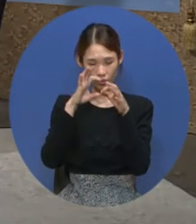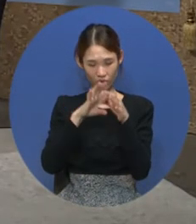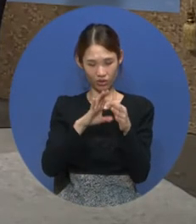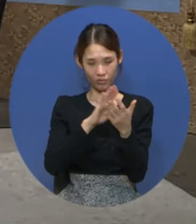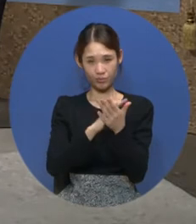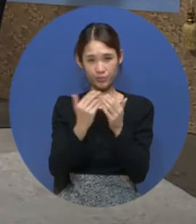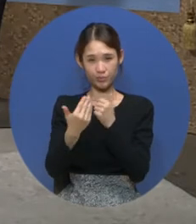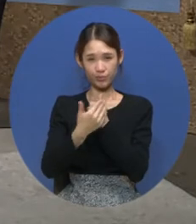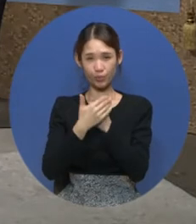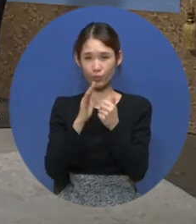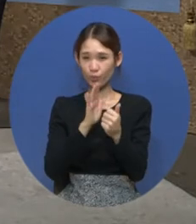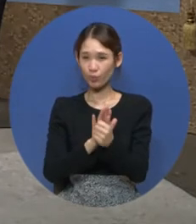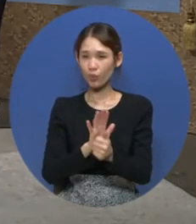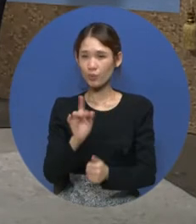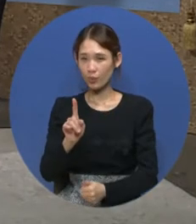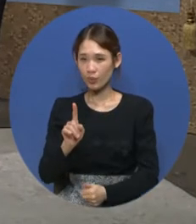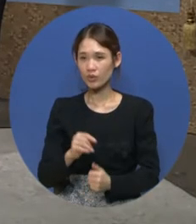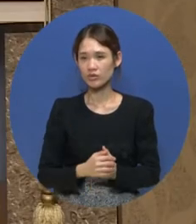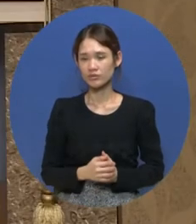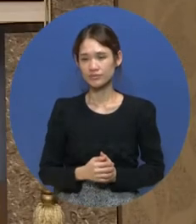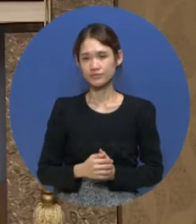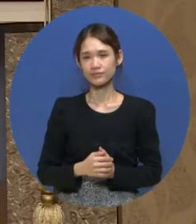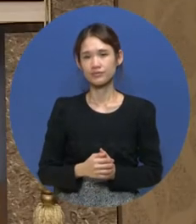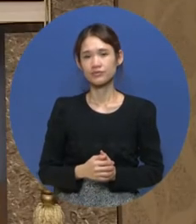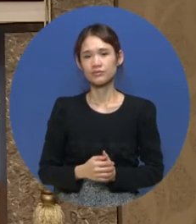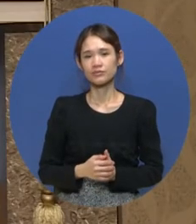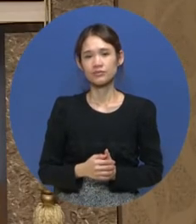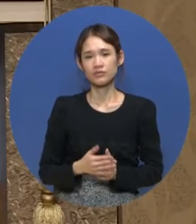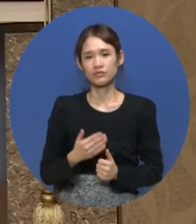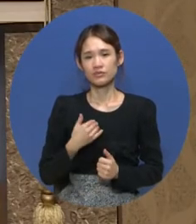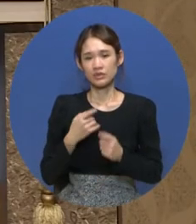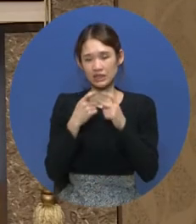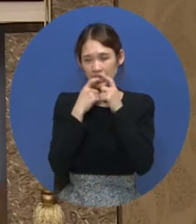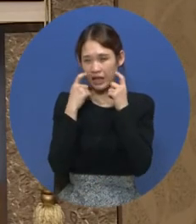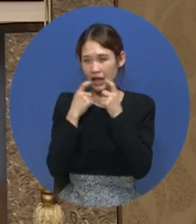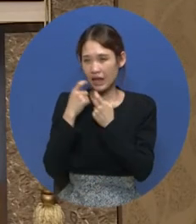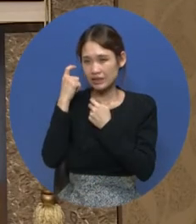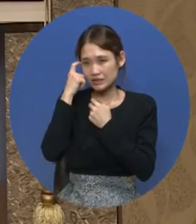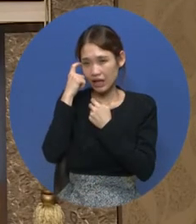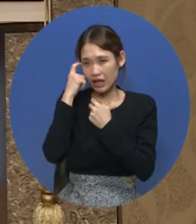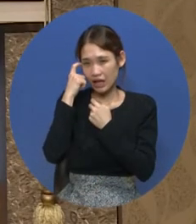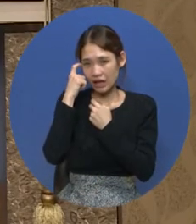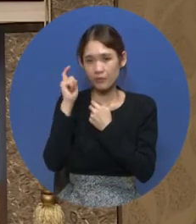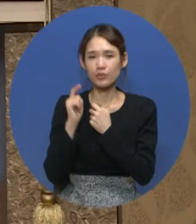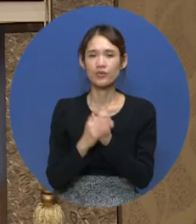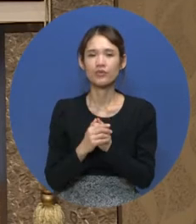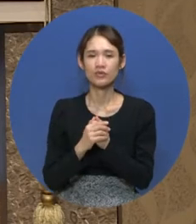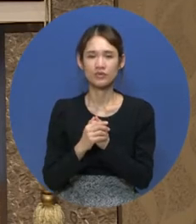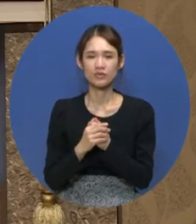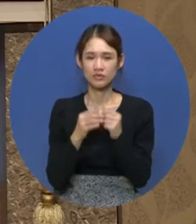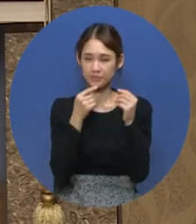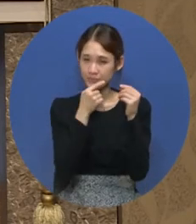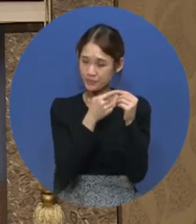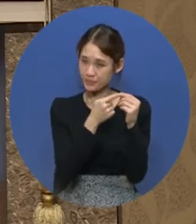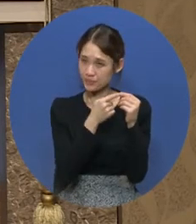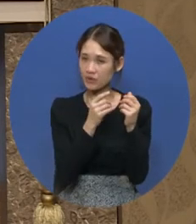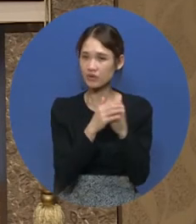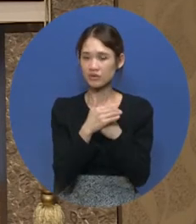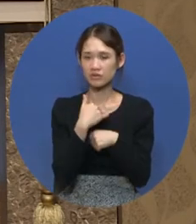보안이 됐으면 아시나요 그 저희 저희 객체 개인 생각으로는 요 일단은